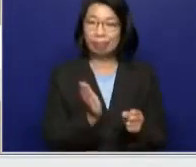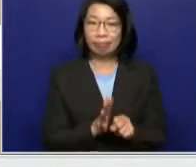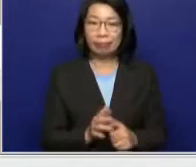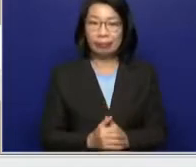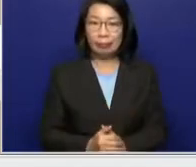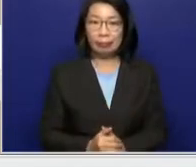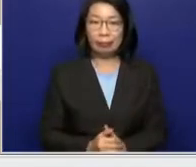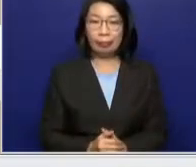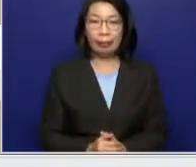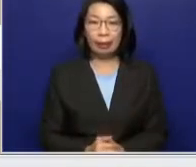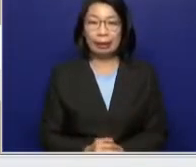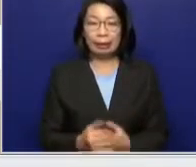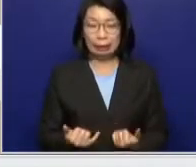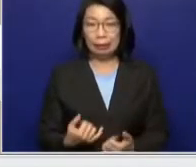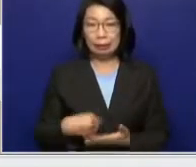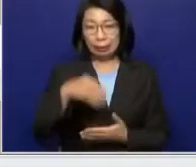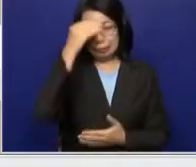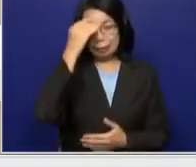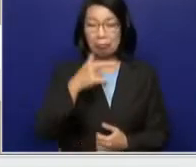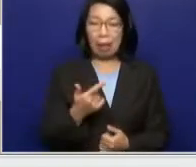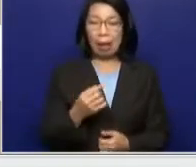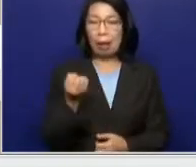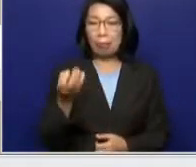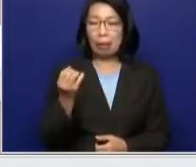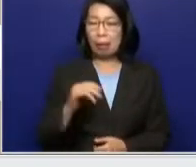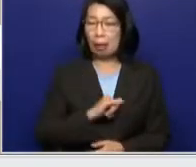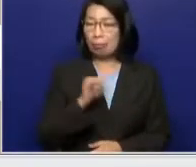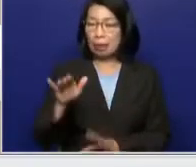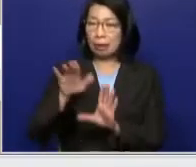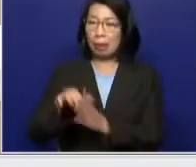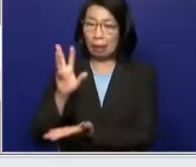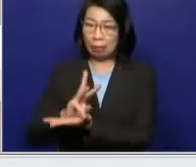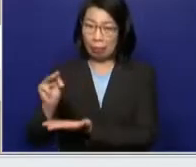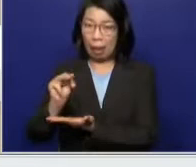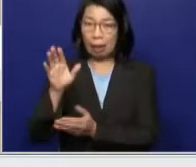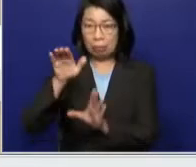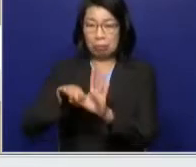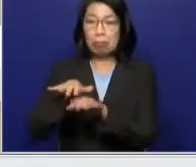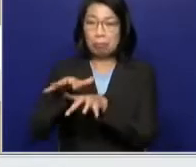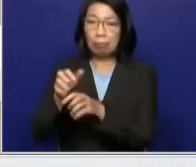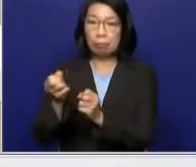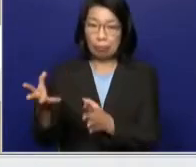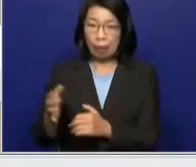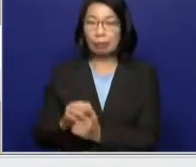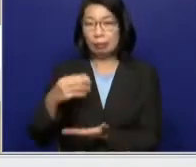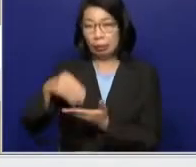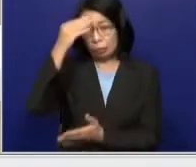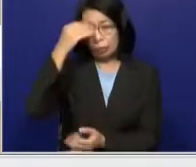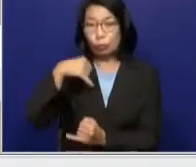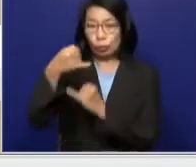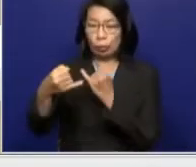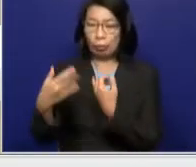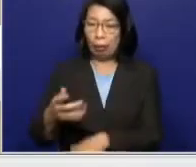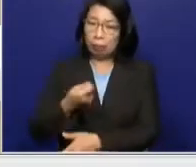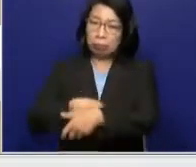ะก็เด็กก็มาเรียนสายสามัญเข้ามหาวิทยาลัยแล้วก็สายมหาวิทยาลัยนี่เรียนแล้วก็ไม่ค่อยได้ปฏิบัติใช่ไ